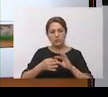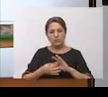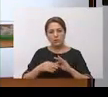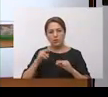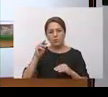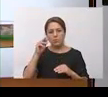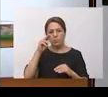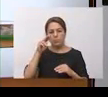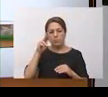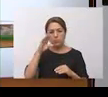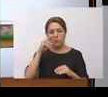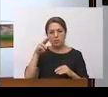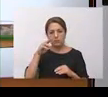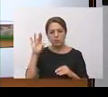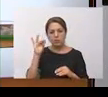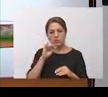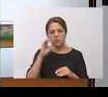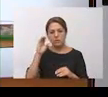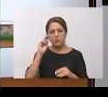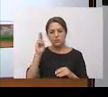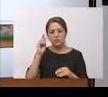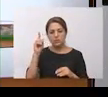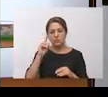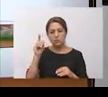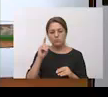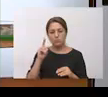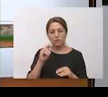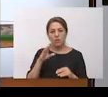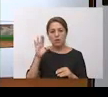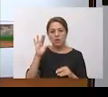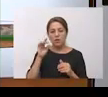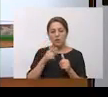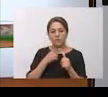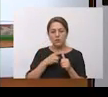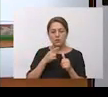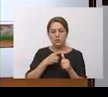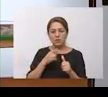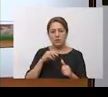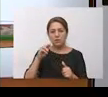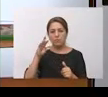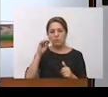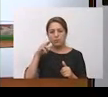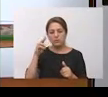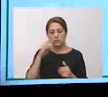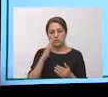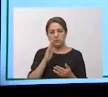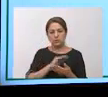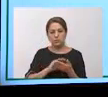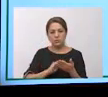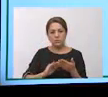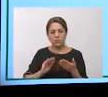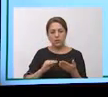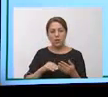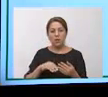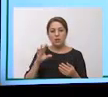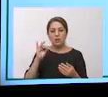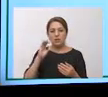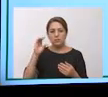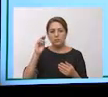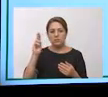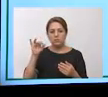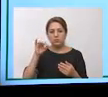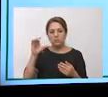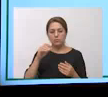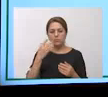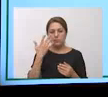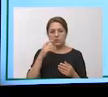и сказуемое выражены именами существительными в именительном падеже. Из курса 5 класса вы знаете, что